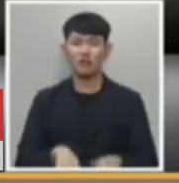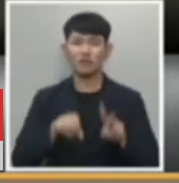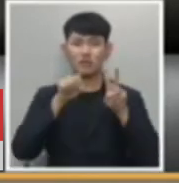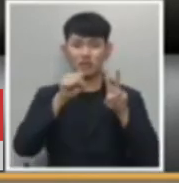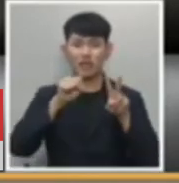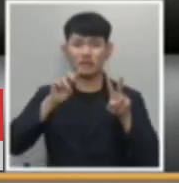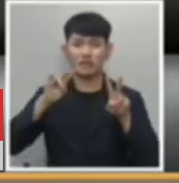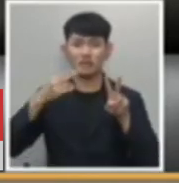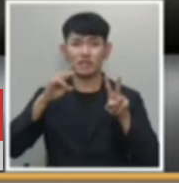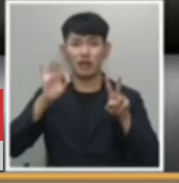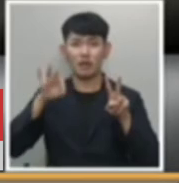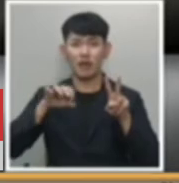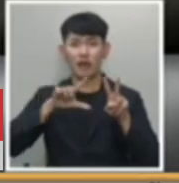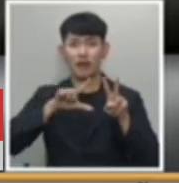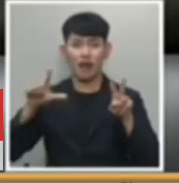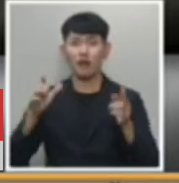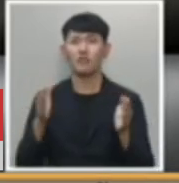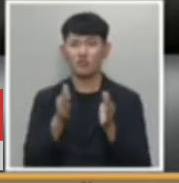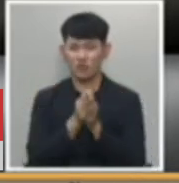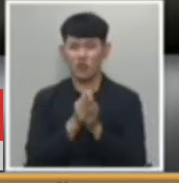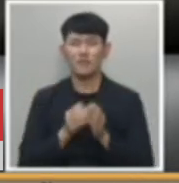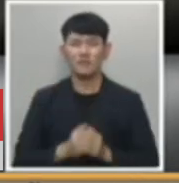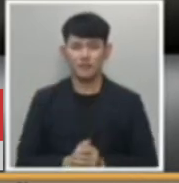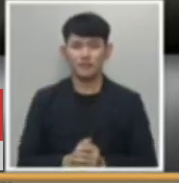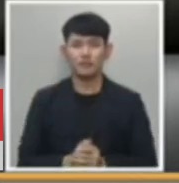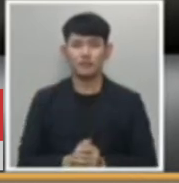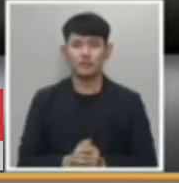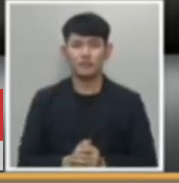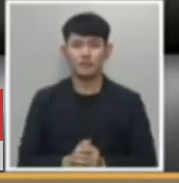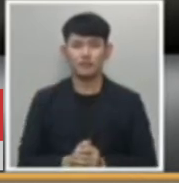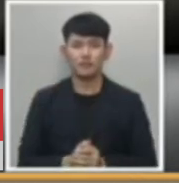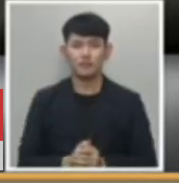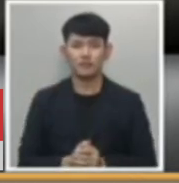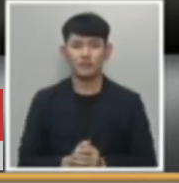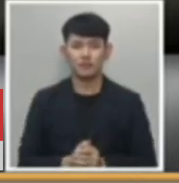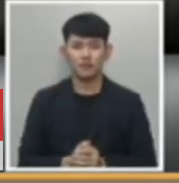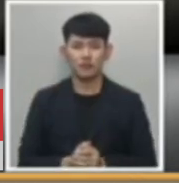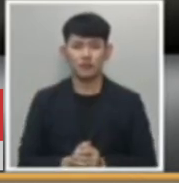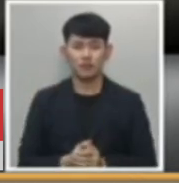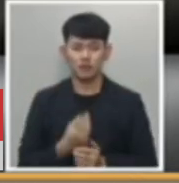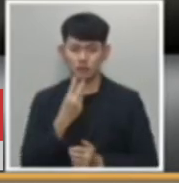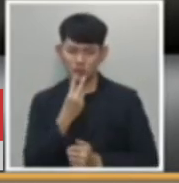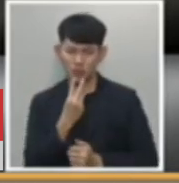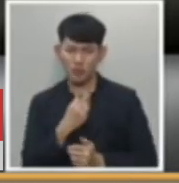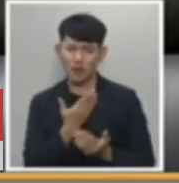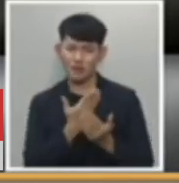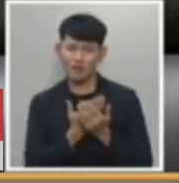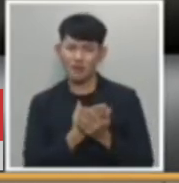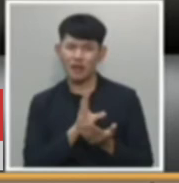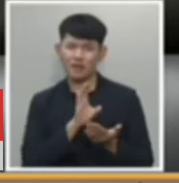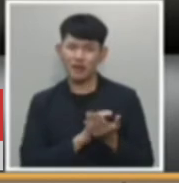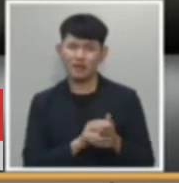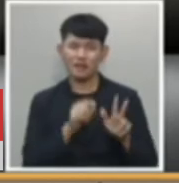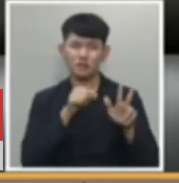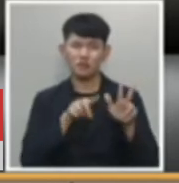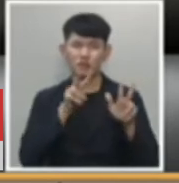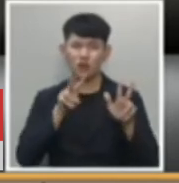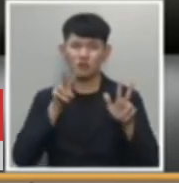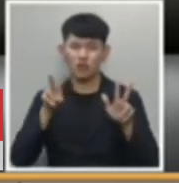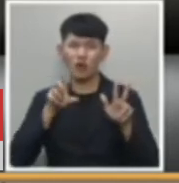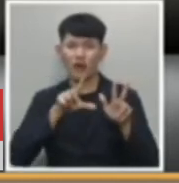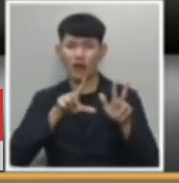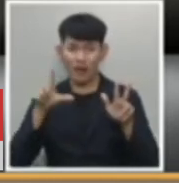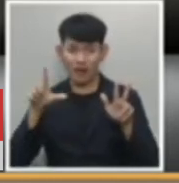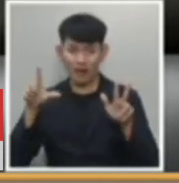279,000 ล้านบาทนะครับต่อตัวเลข 3.2 ล้านล้านบาทเนี่ยแค่ 8.7% เองนะครับซึ่ง